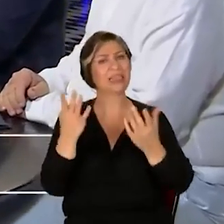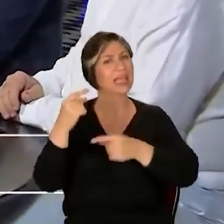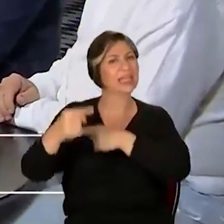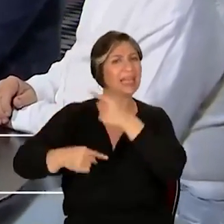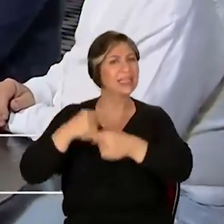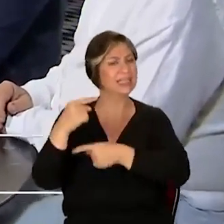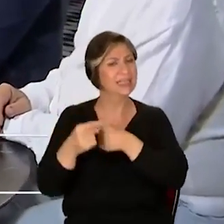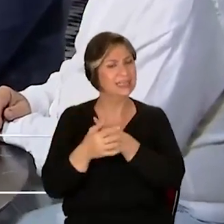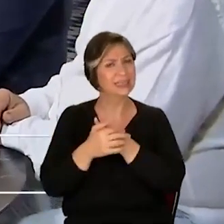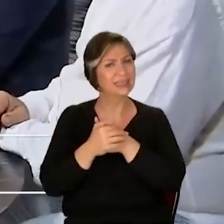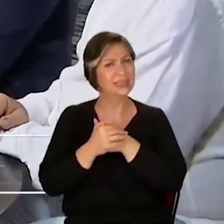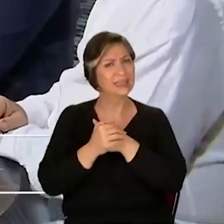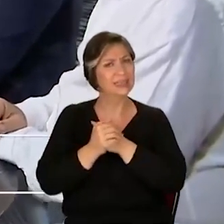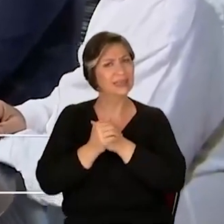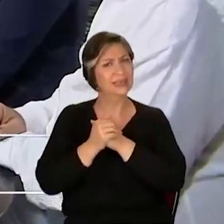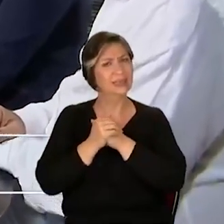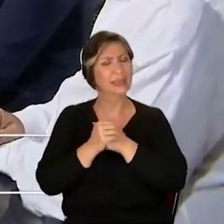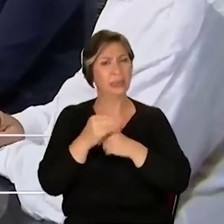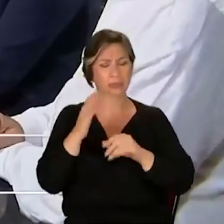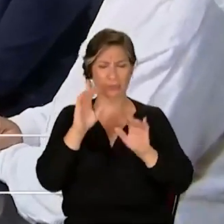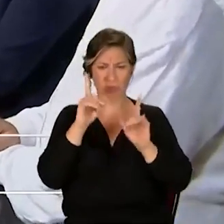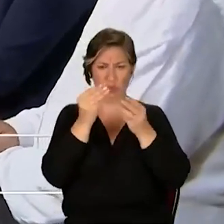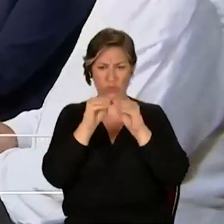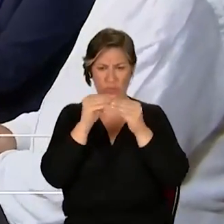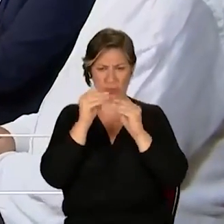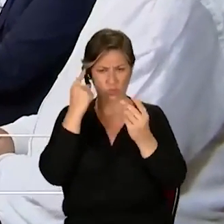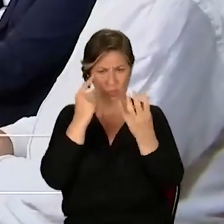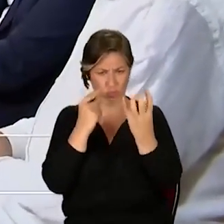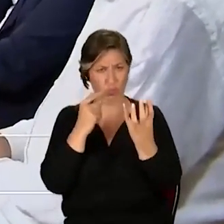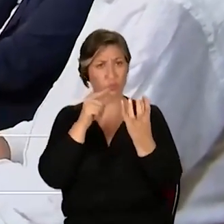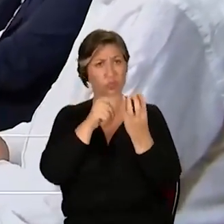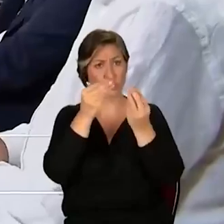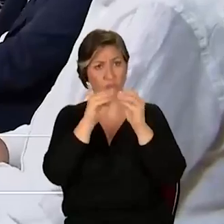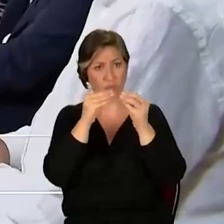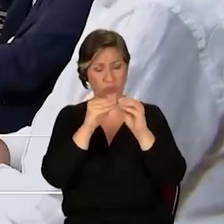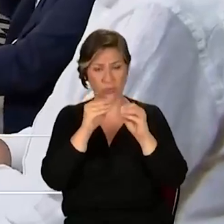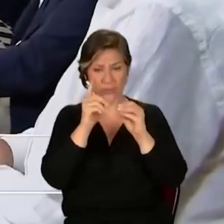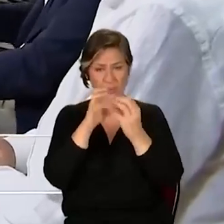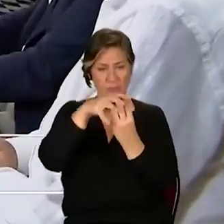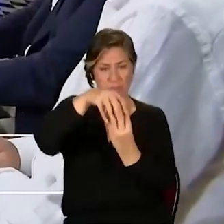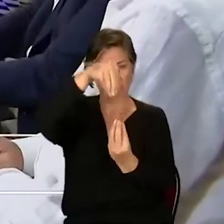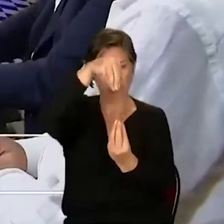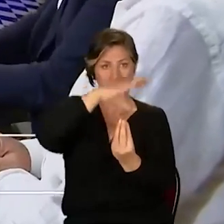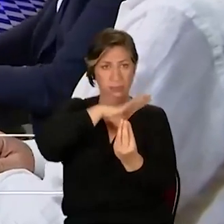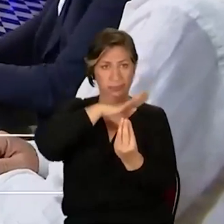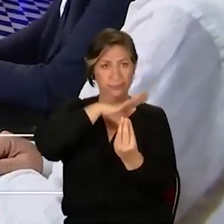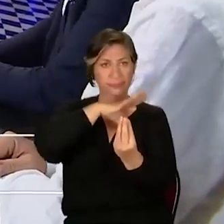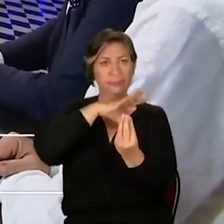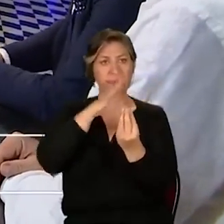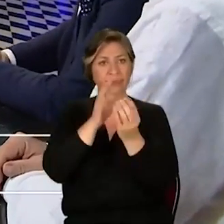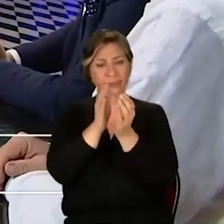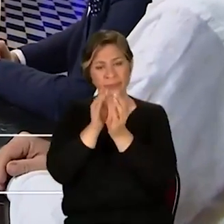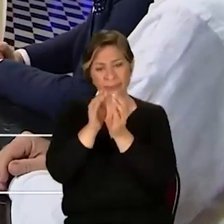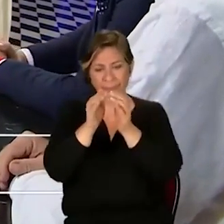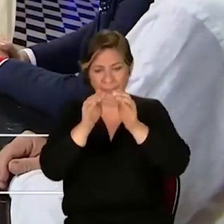hastalık? Şundan dolayı. Bizim, düşünün bir yumurtayı düşünün. Yumurtanın bir elipsoid şekli vardır değil mi? Böyle